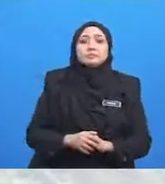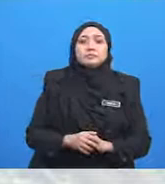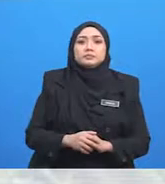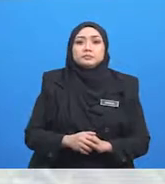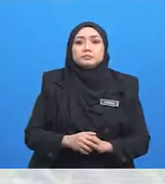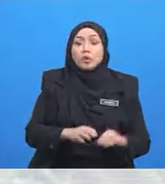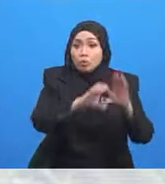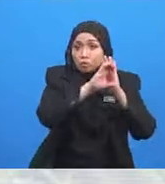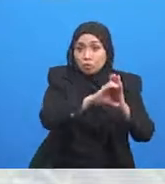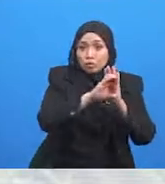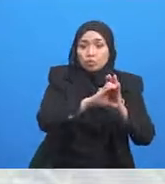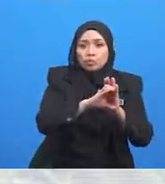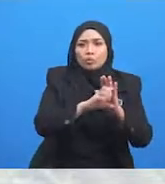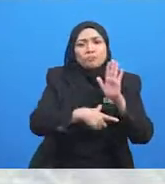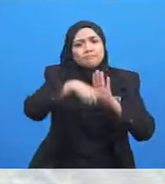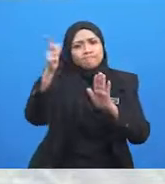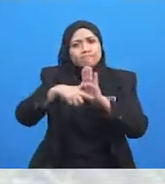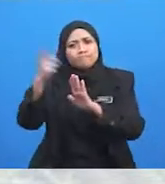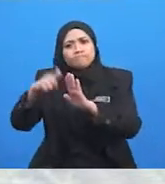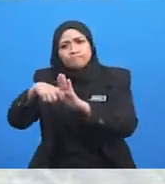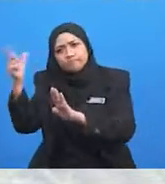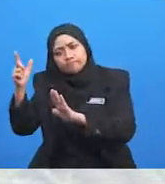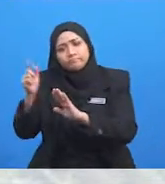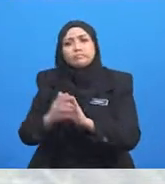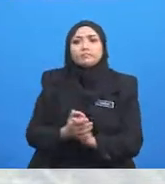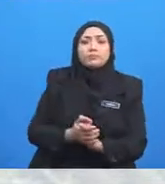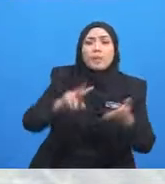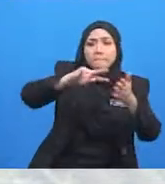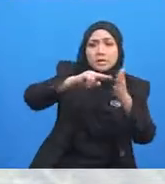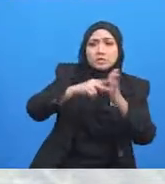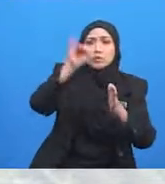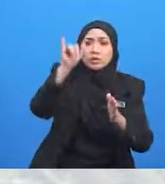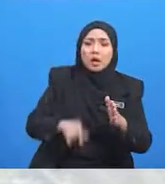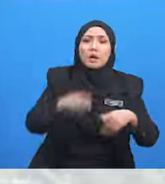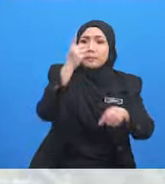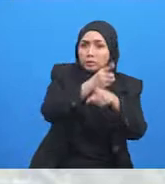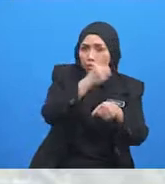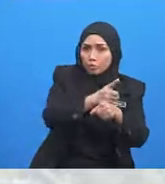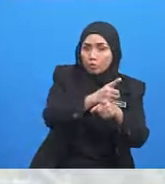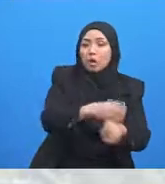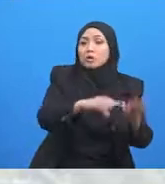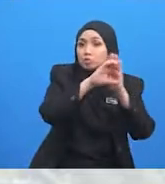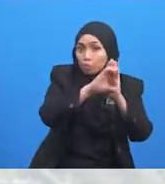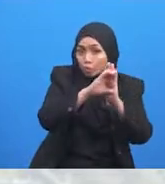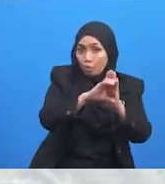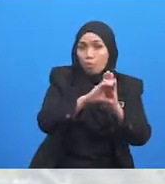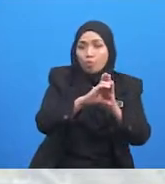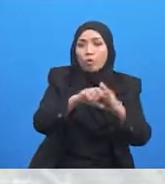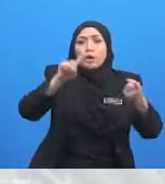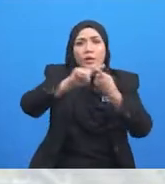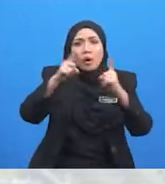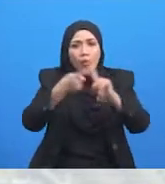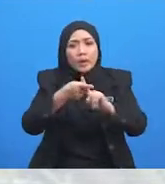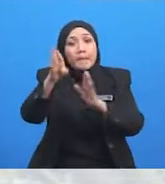secara berlebih-lebihan daripada maksud yang sebenarnya. Contohnya,